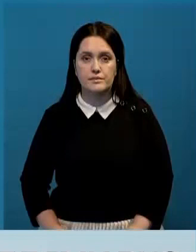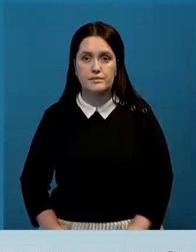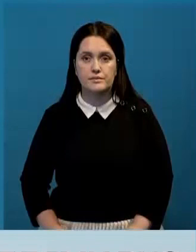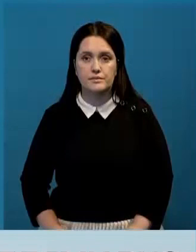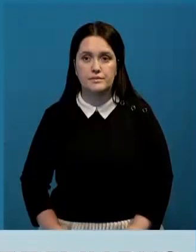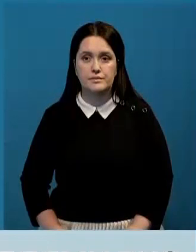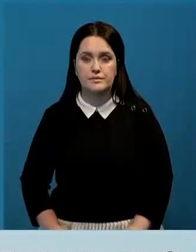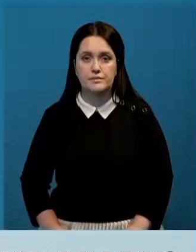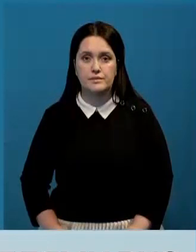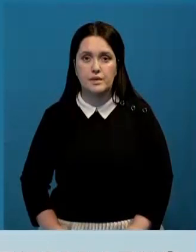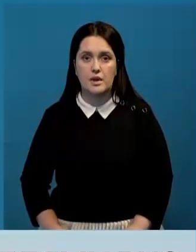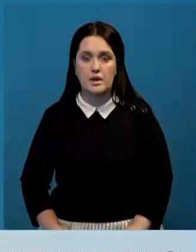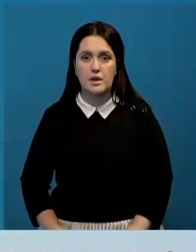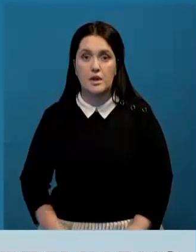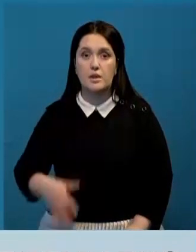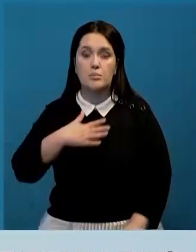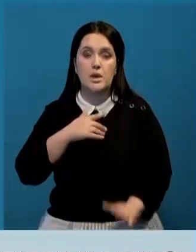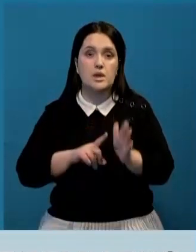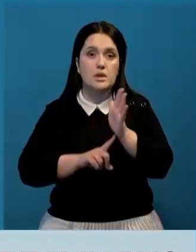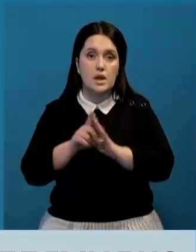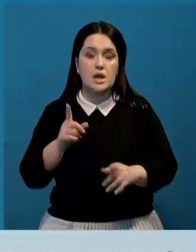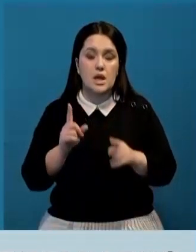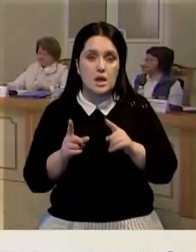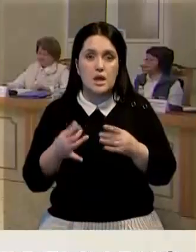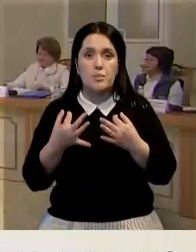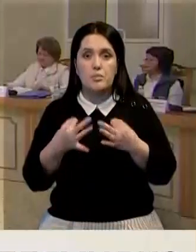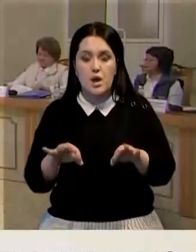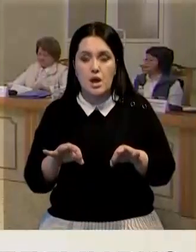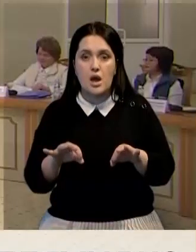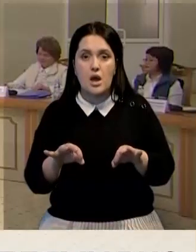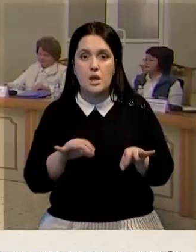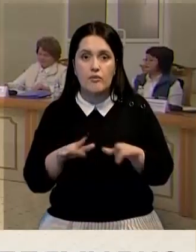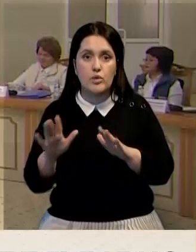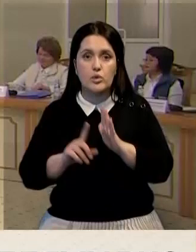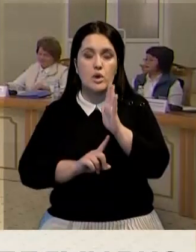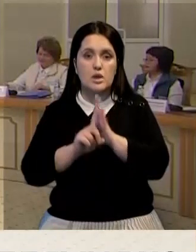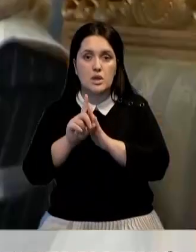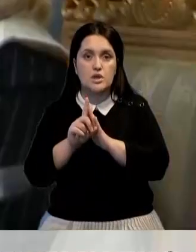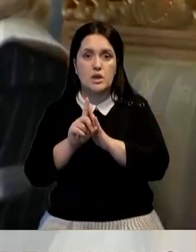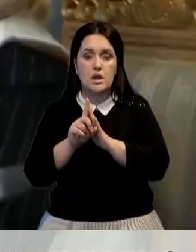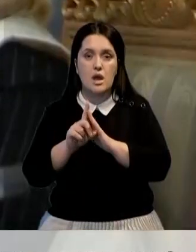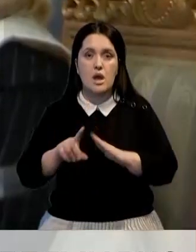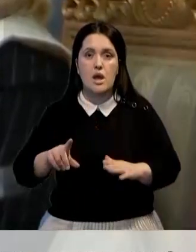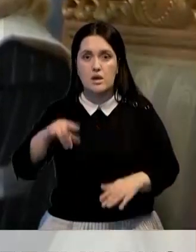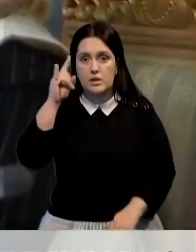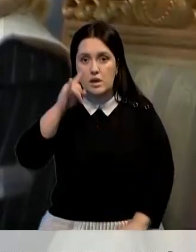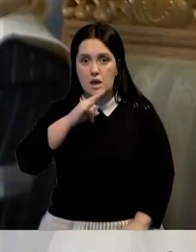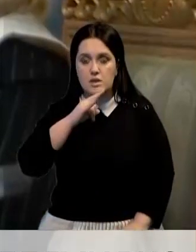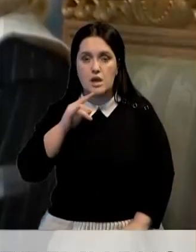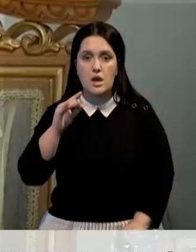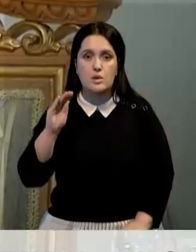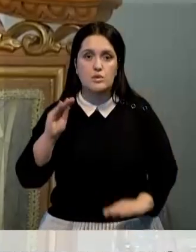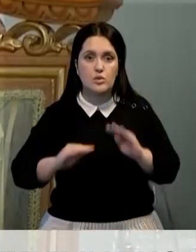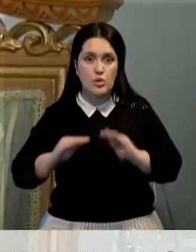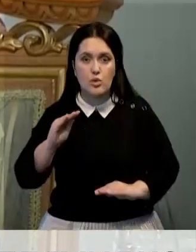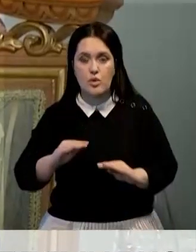Мы начали реальные демократические реформы. Это только начало большого пути. Казахстан строит страну